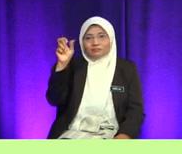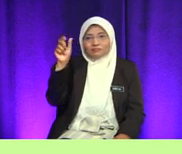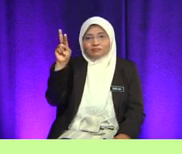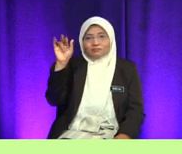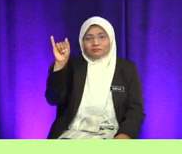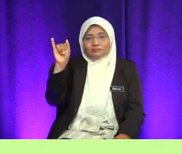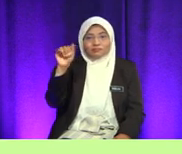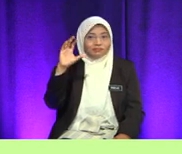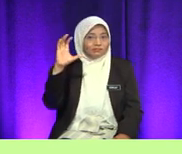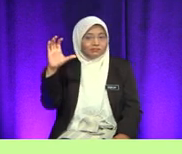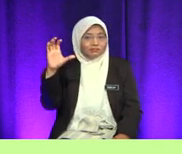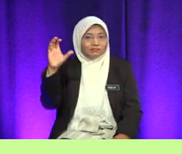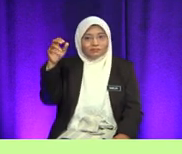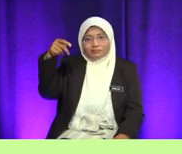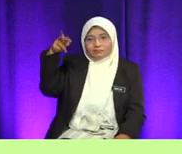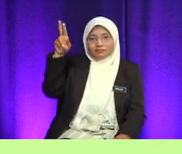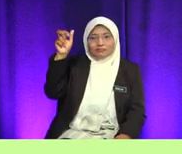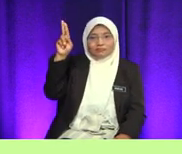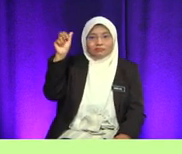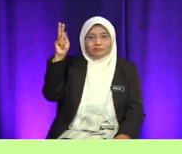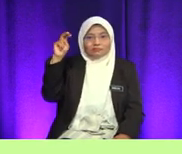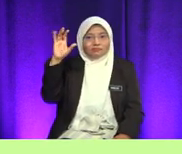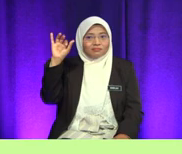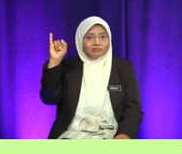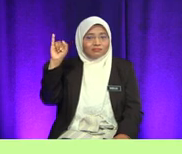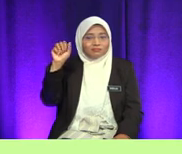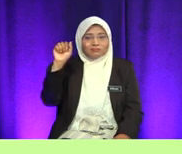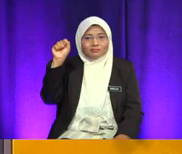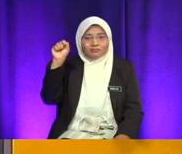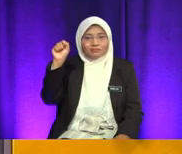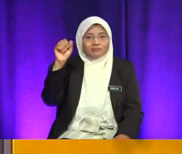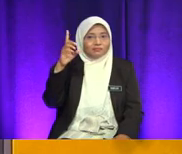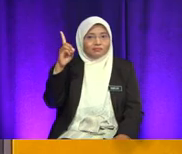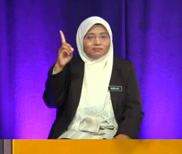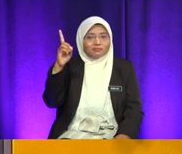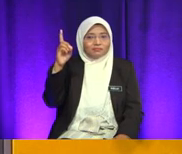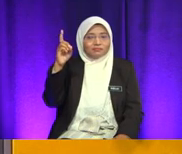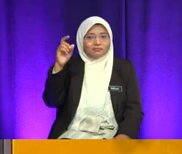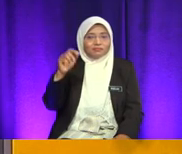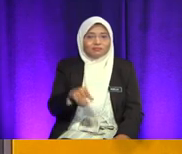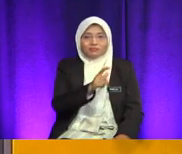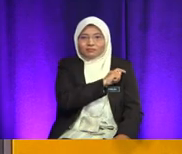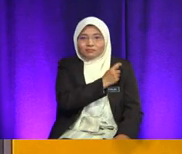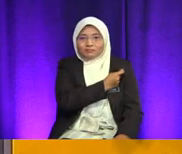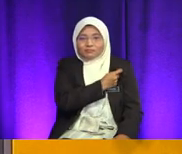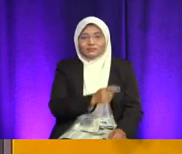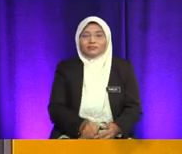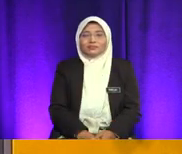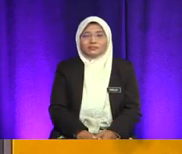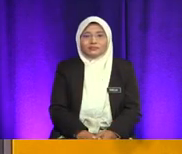Prancis di Spanyol jadi ada tak murid-murid di talian yang cube